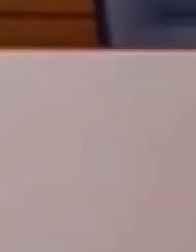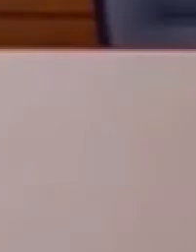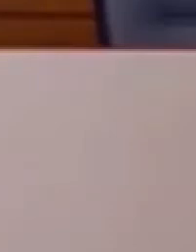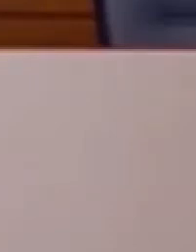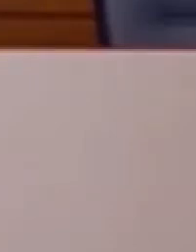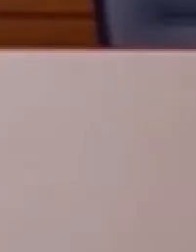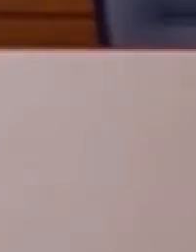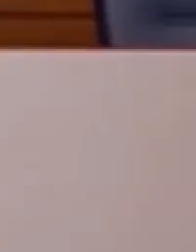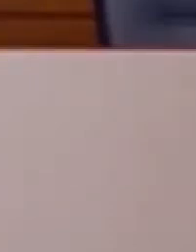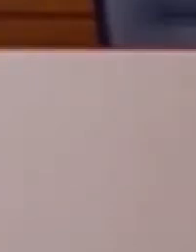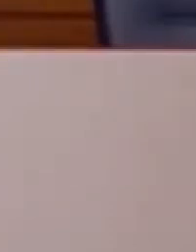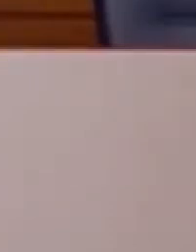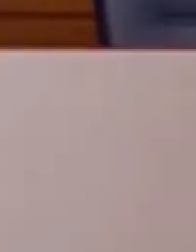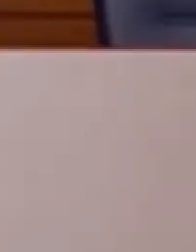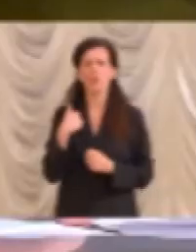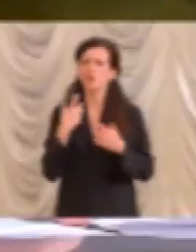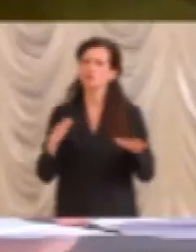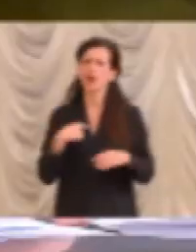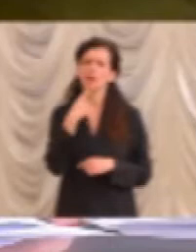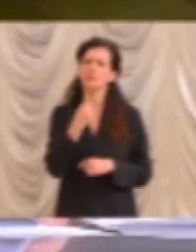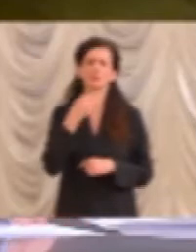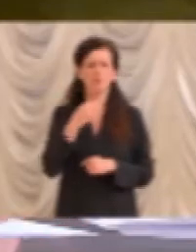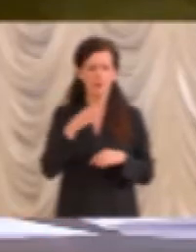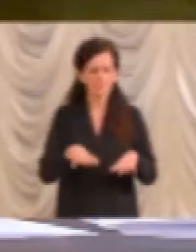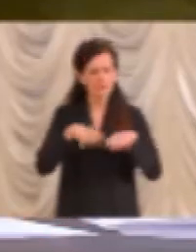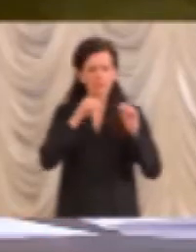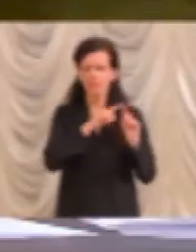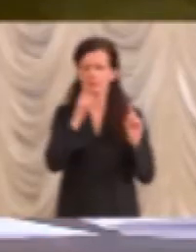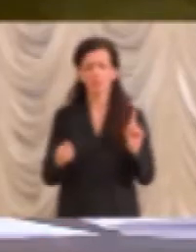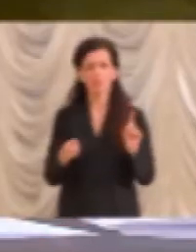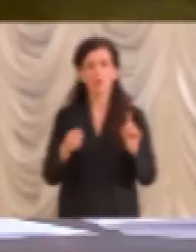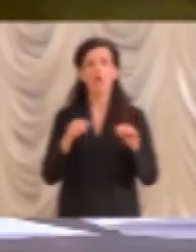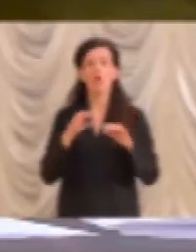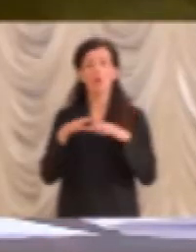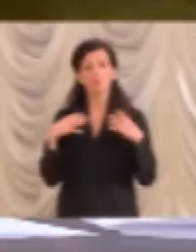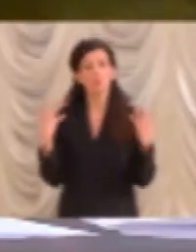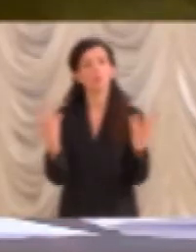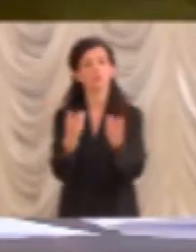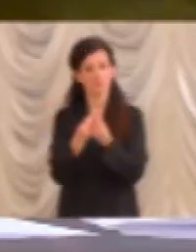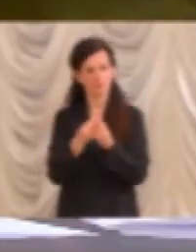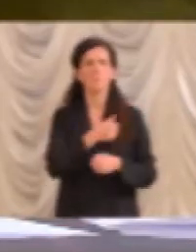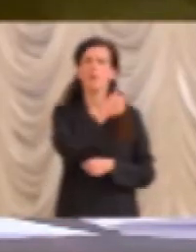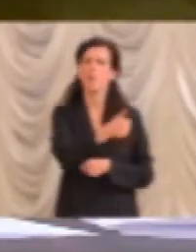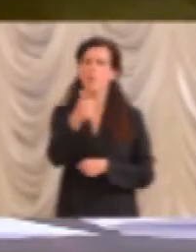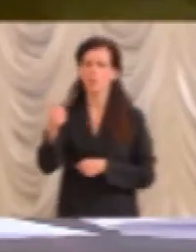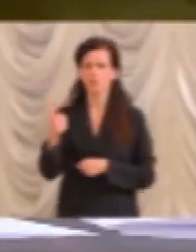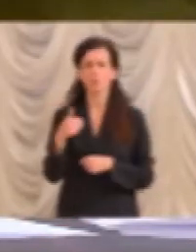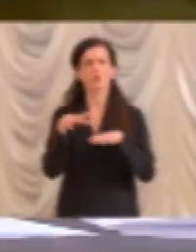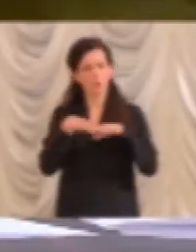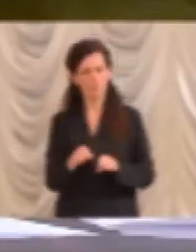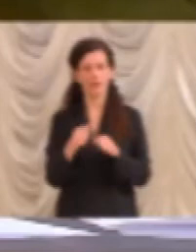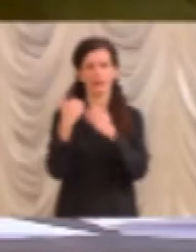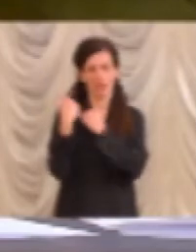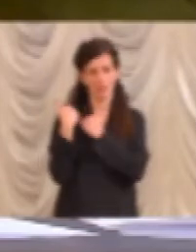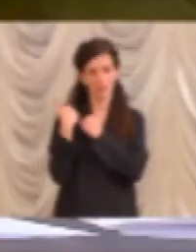0,50 al netto dell'imposta sul valore aggiunto lo stesso premier poi giuseppe conte nella conferenza stampa ha annunciato che l'iva su